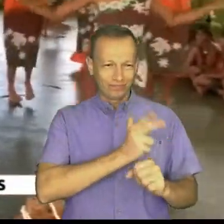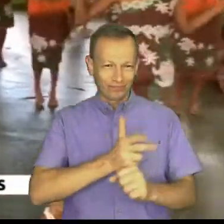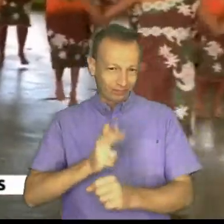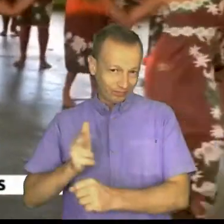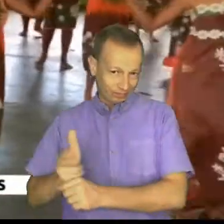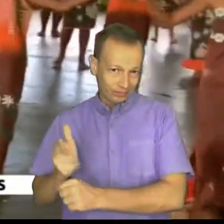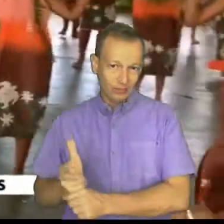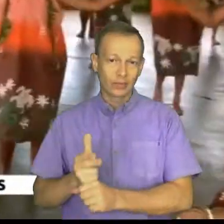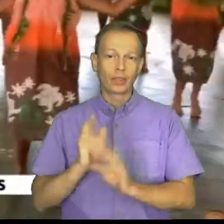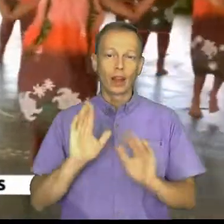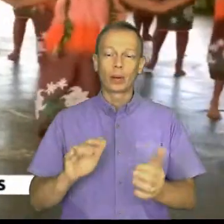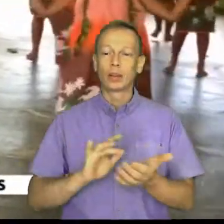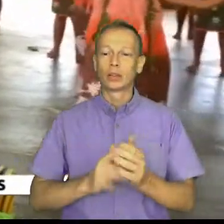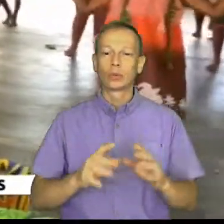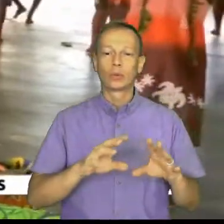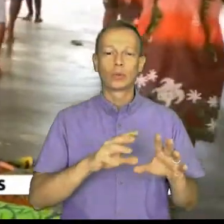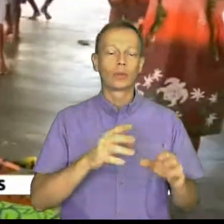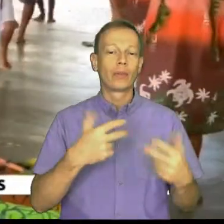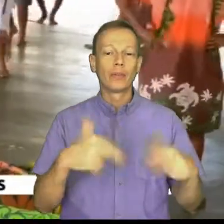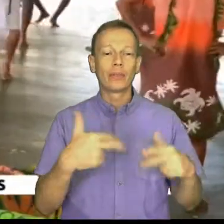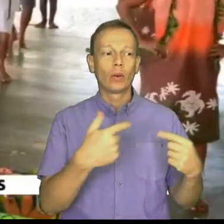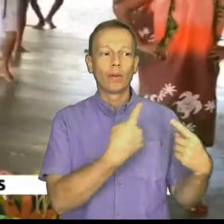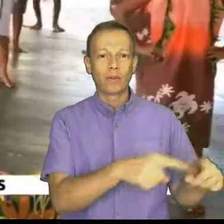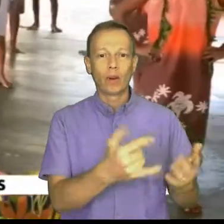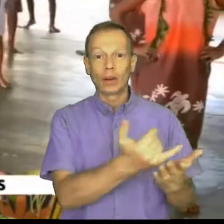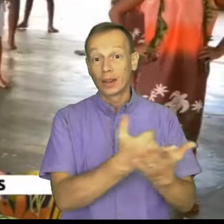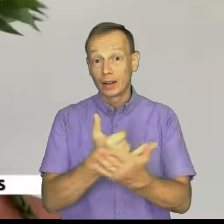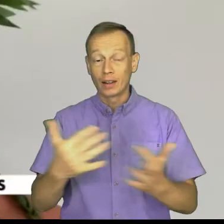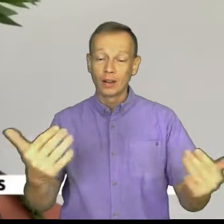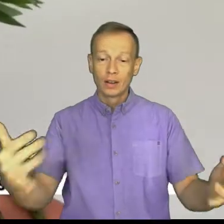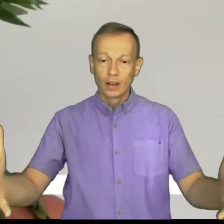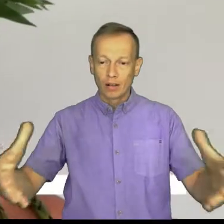filmés et nous réunirons toutes les capsules vidéo de chaque île